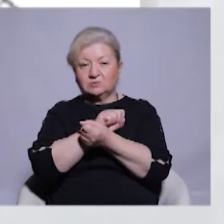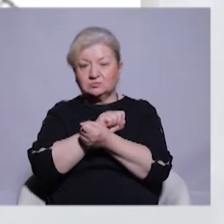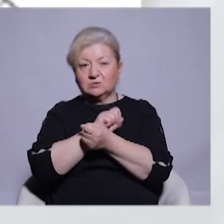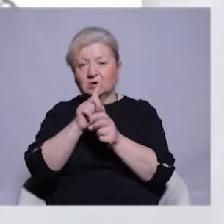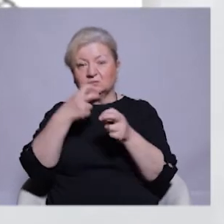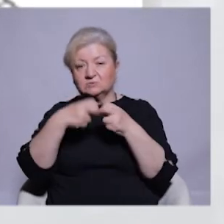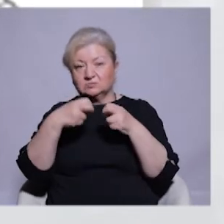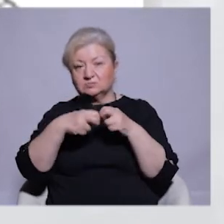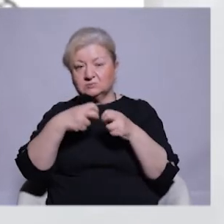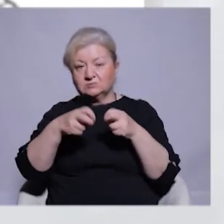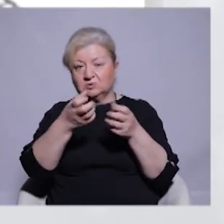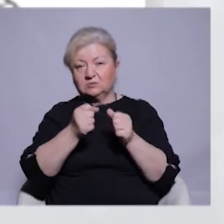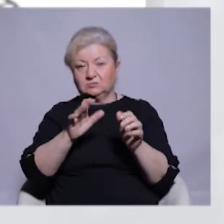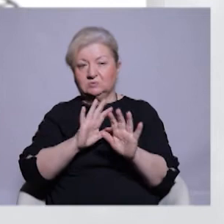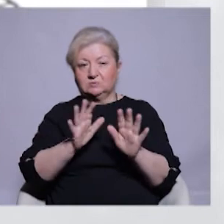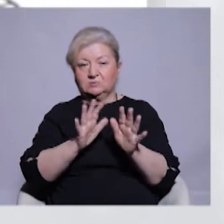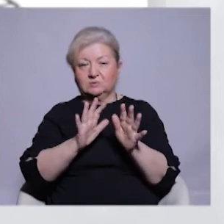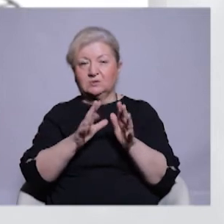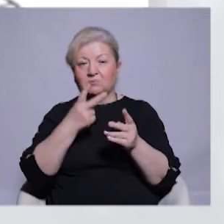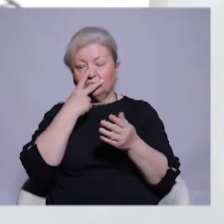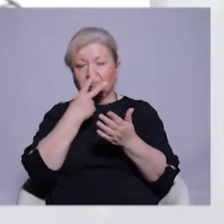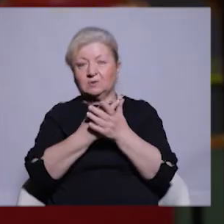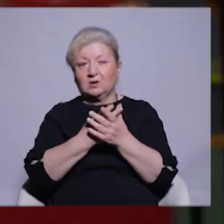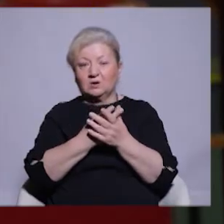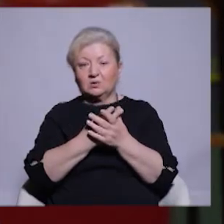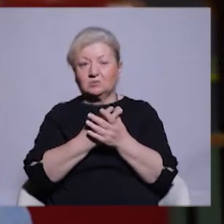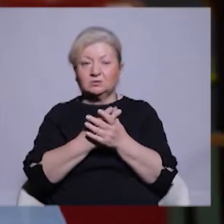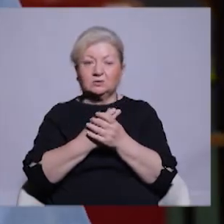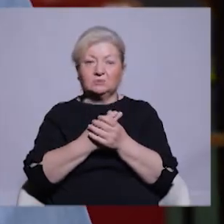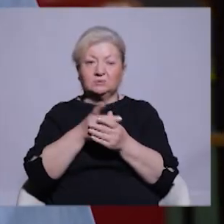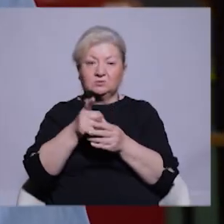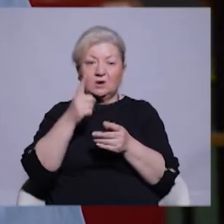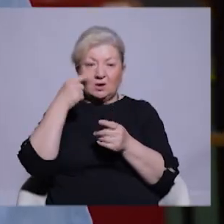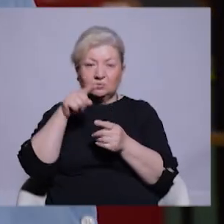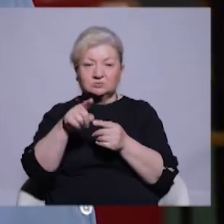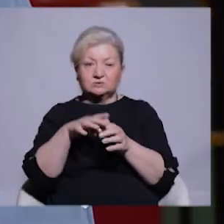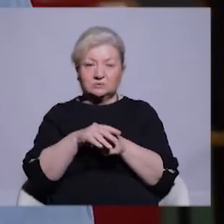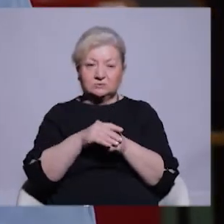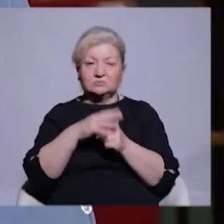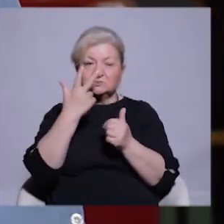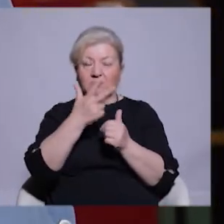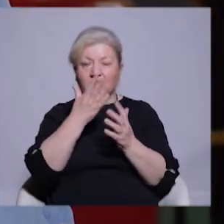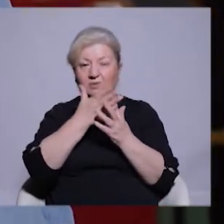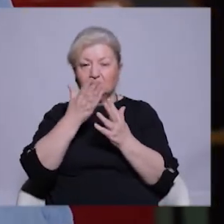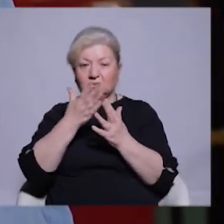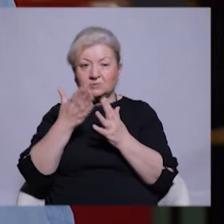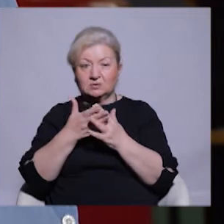რაღაც დაზიანება არ გამოიწვიოს ამან. მოდით ახლა განვიხილოთ ეს ამოცანა და ეს სამივე